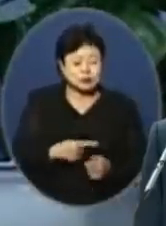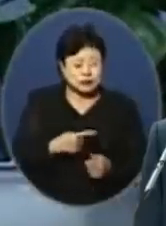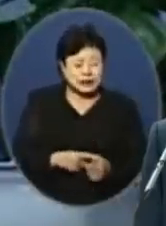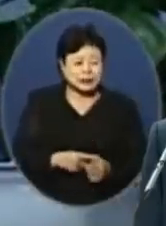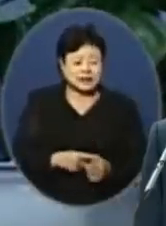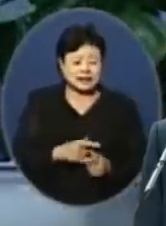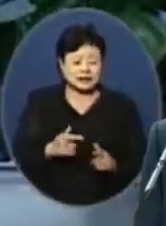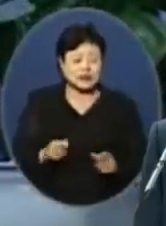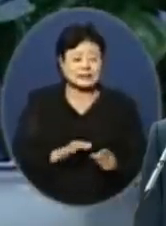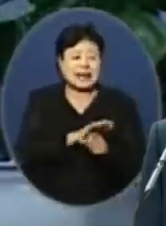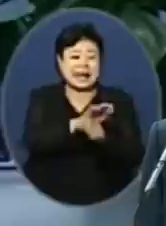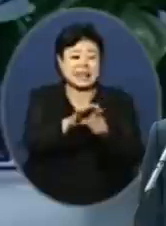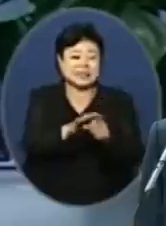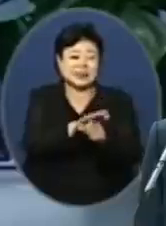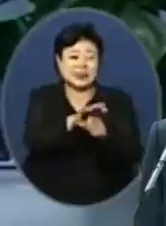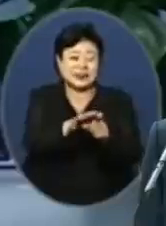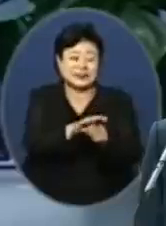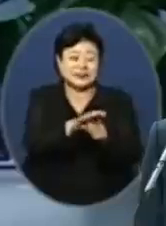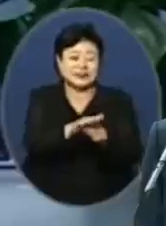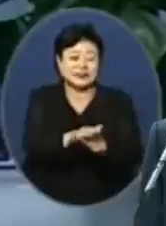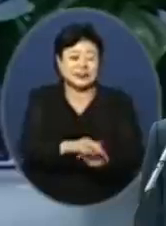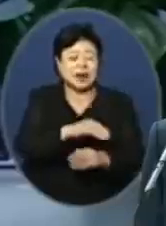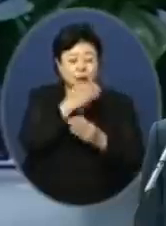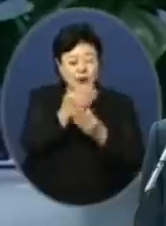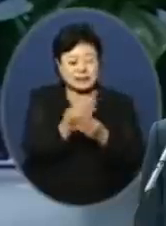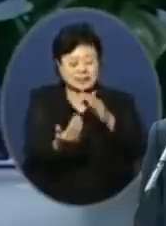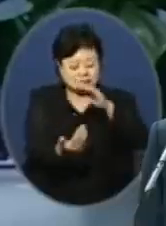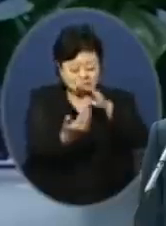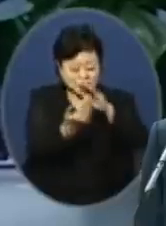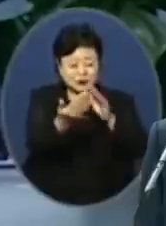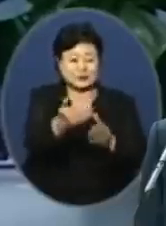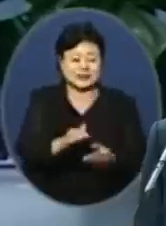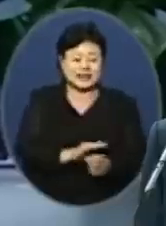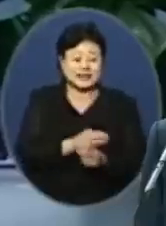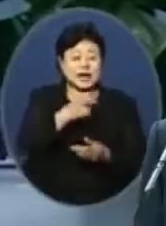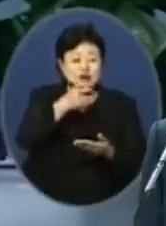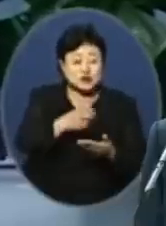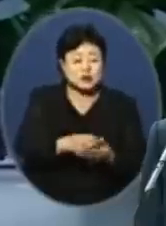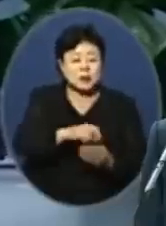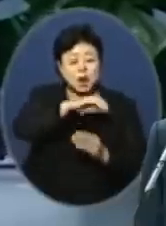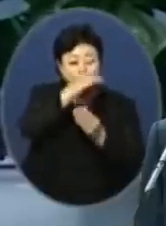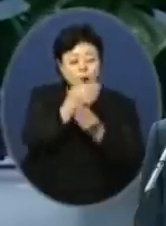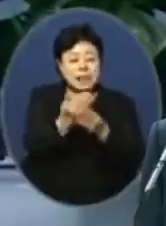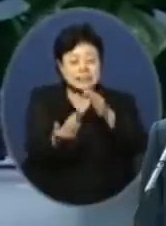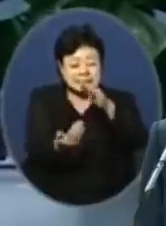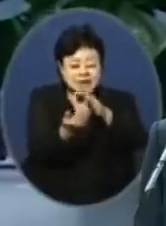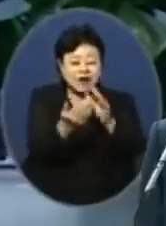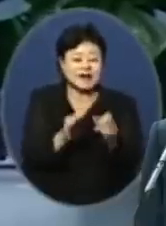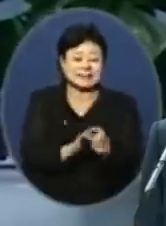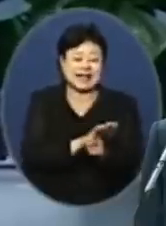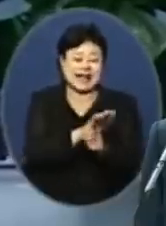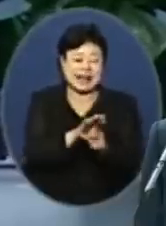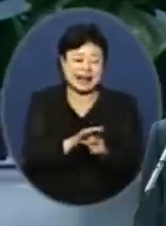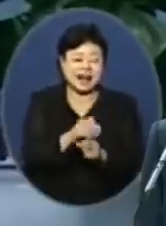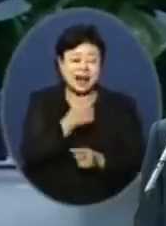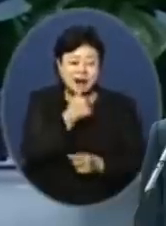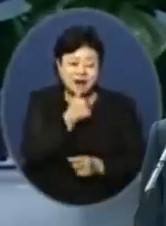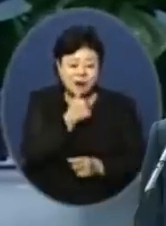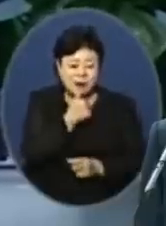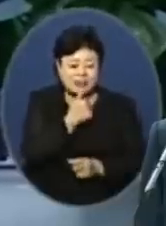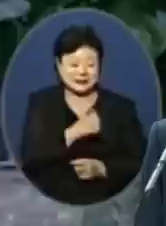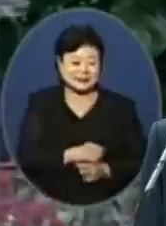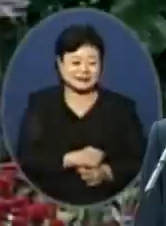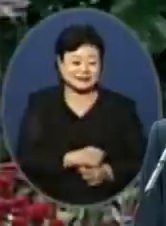아니라 사랑으로 완성하는 것입니다. 사랑은 율법이 완성된 것이 사랑인 것입니다. 로마서 13장